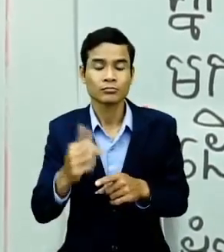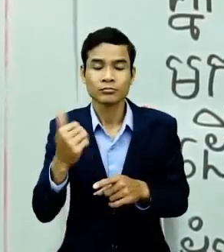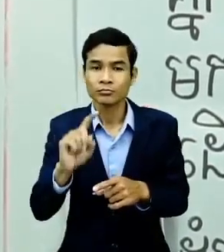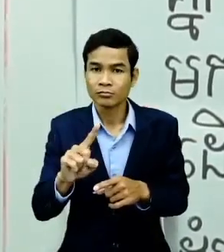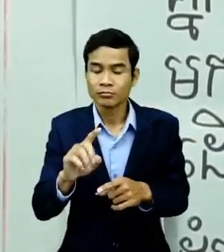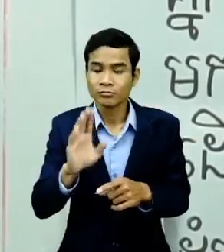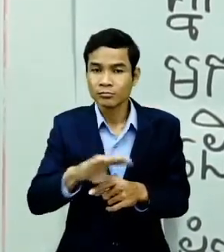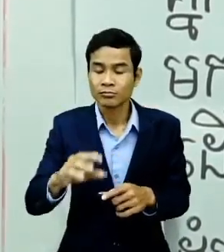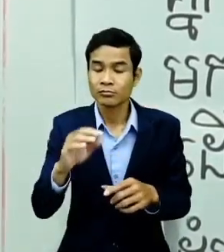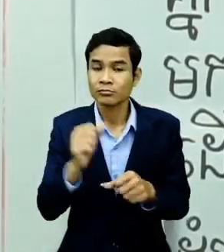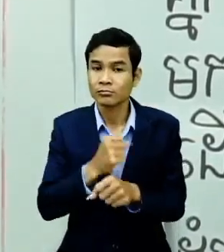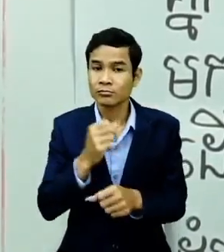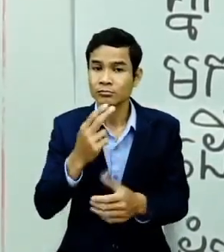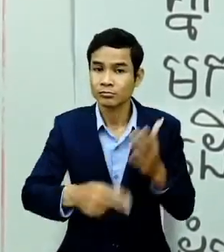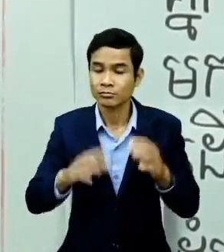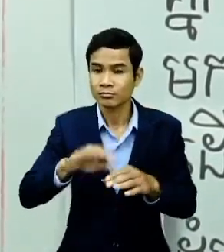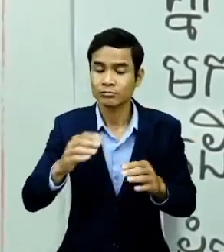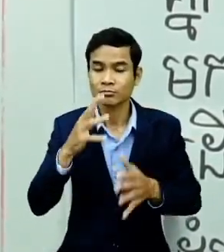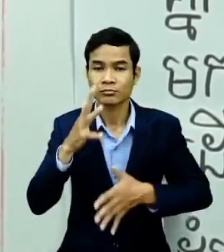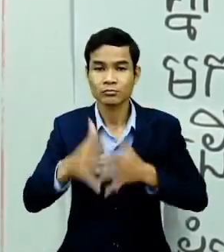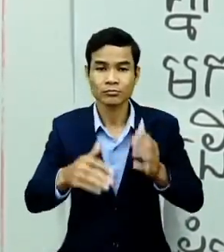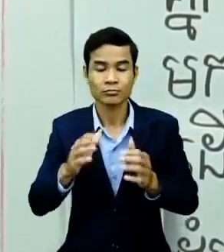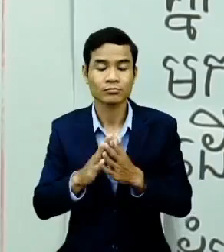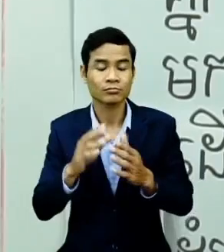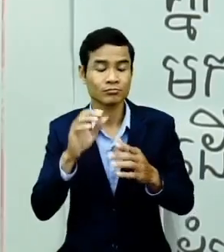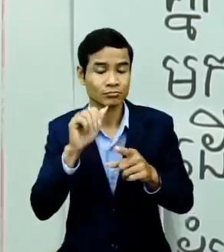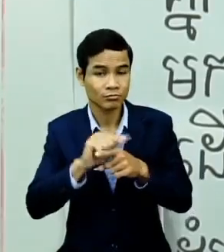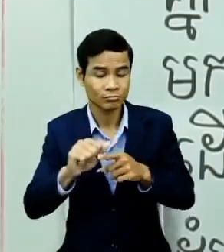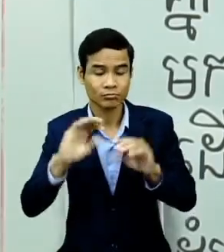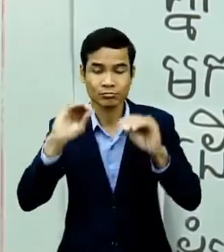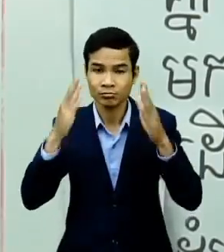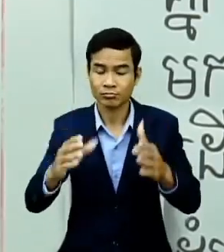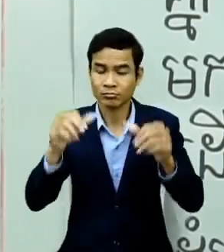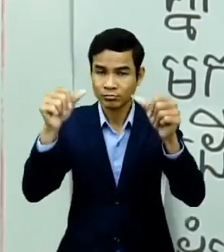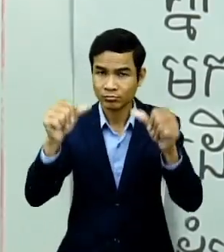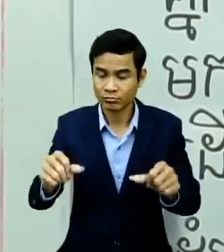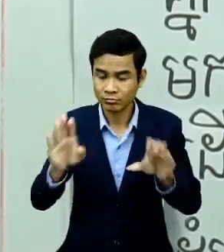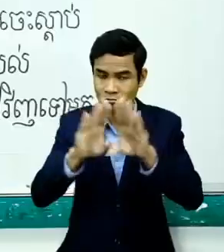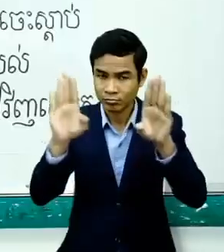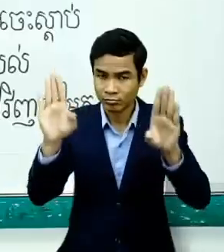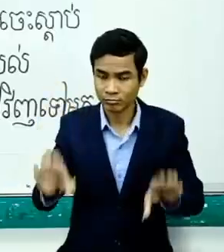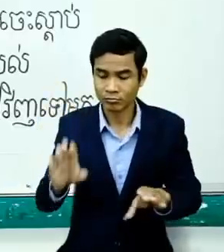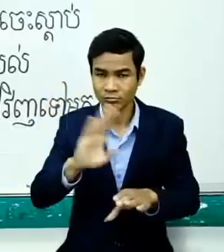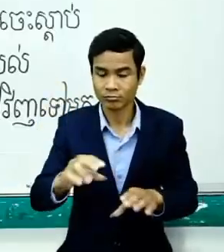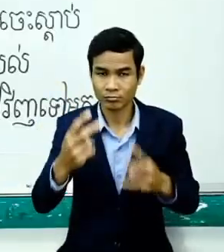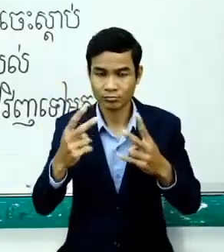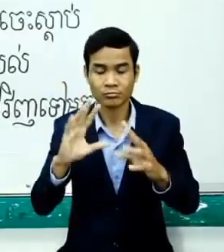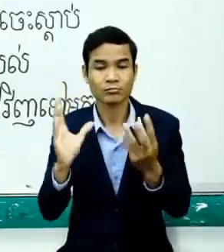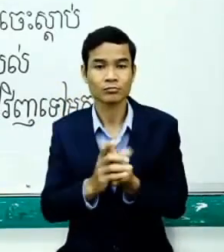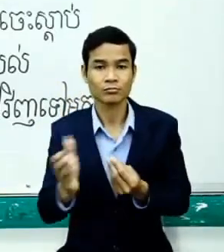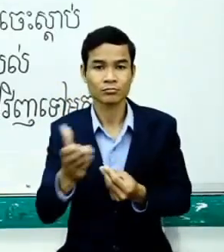thua vầy. Ta con ăn bùm rạp lùm hạt. Nè cứ nâng bật bằng hai lời đặc hiên nâng ở khả nê.